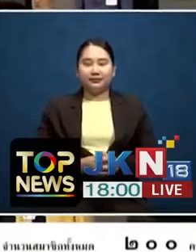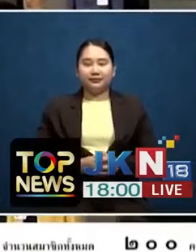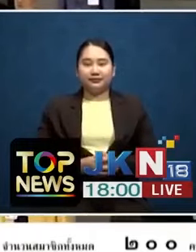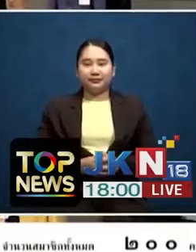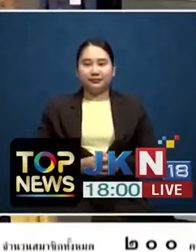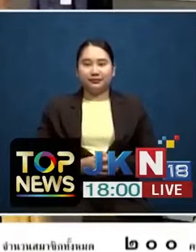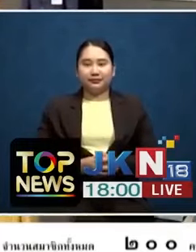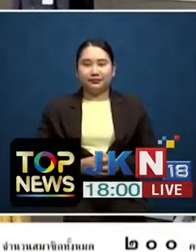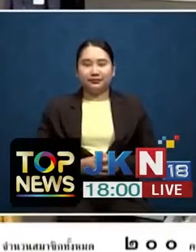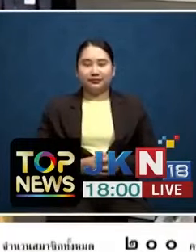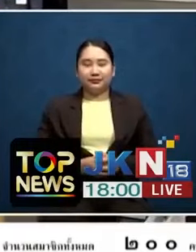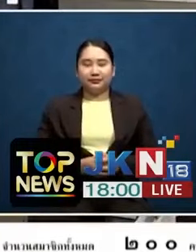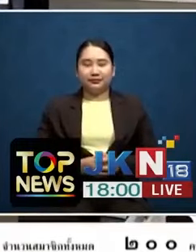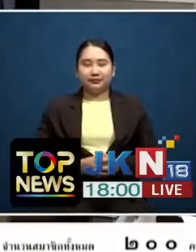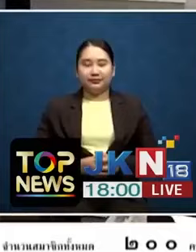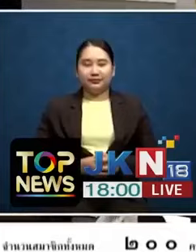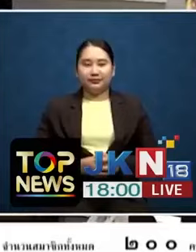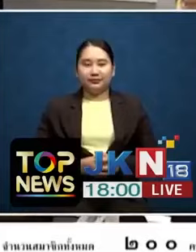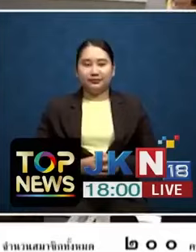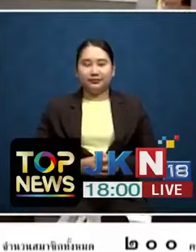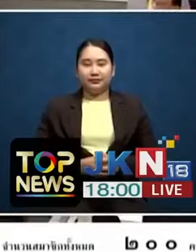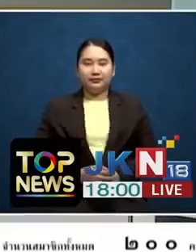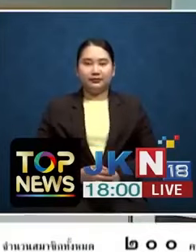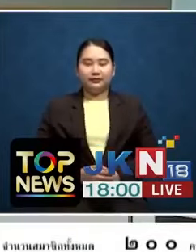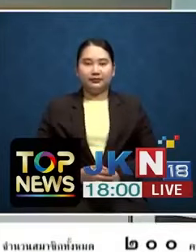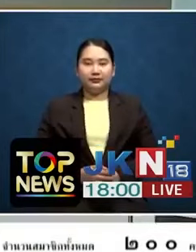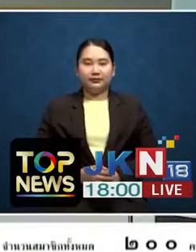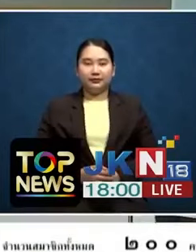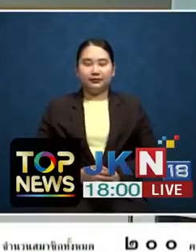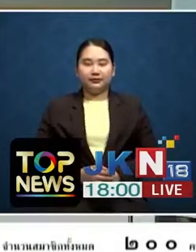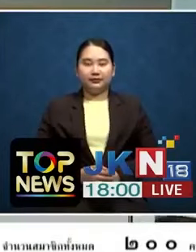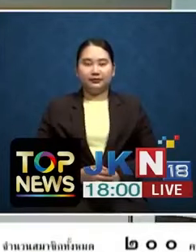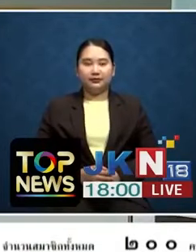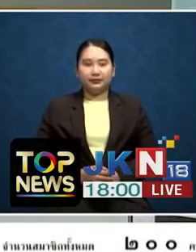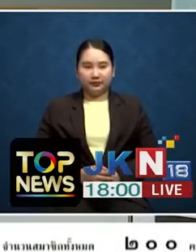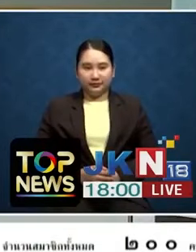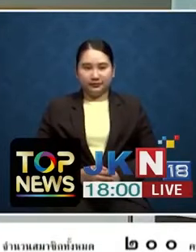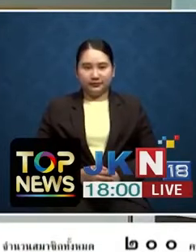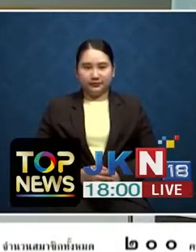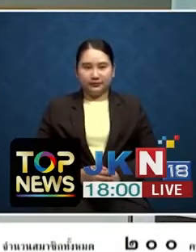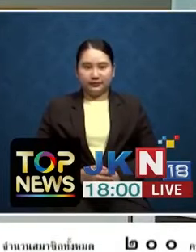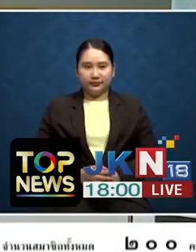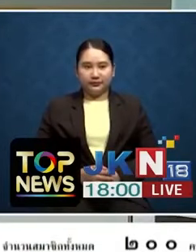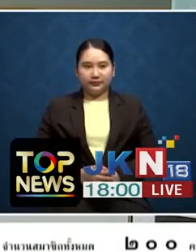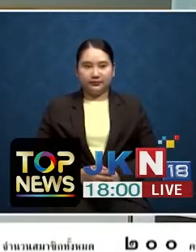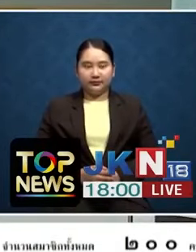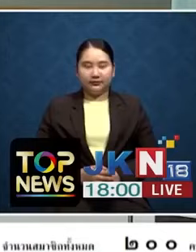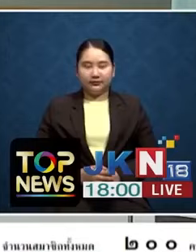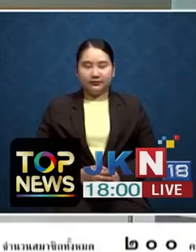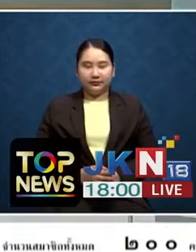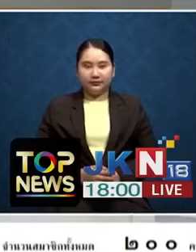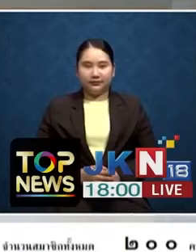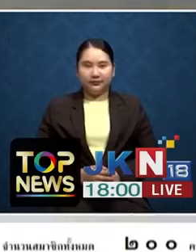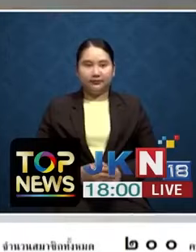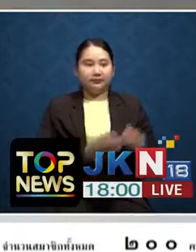อมแก่ปวงข้าพระพุทธเจ้าอย่างที่สุดมิได้พระบรมราชโองการนี้เพื่อนสมาชิกวุฒิสภาทุกค